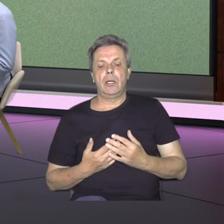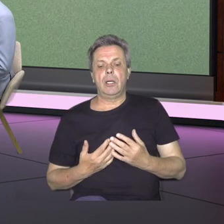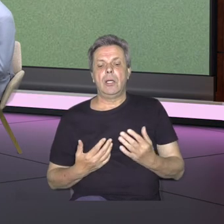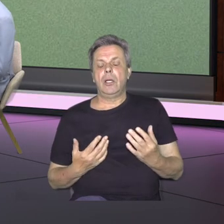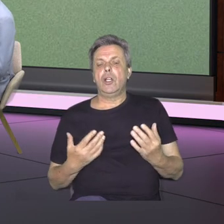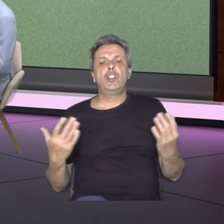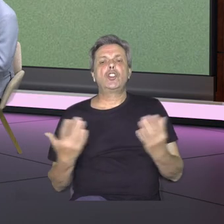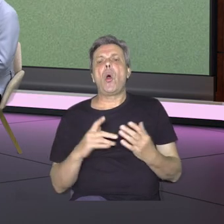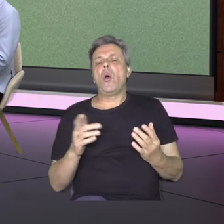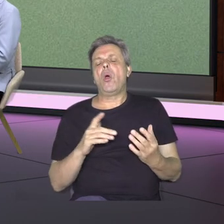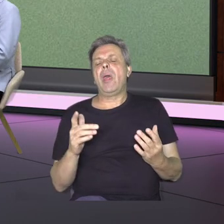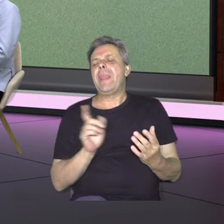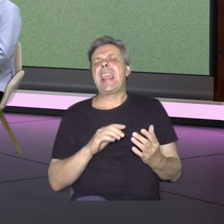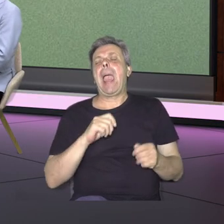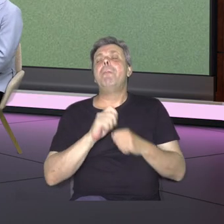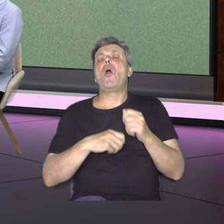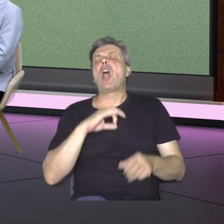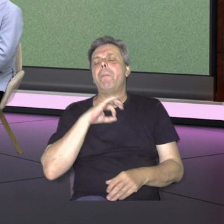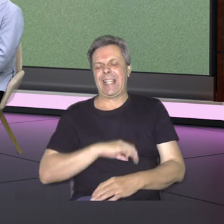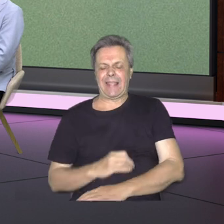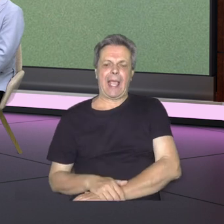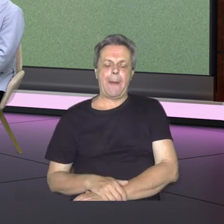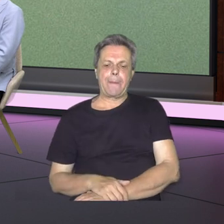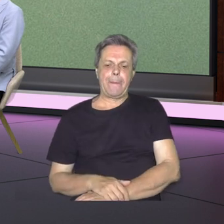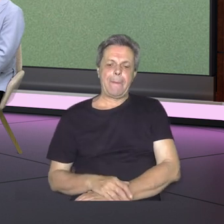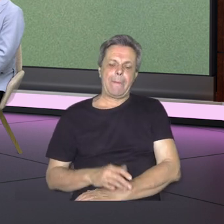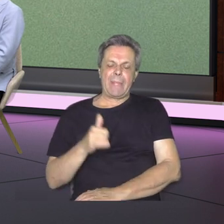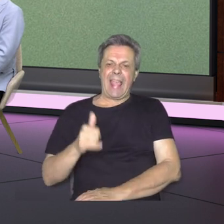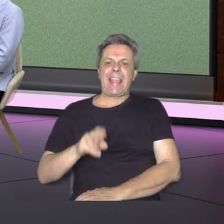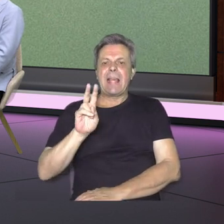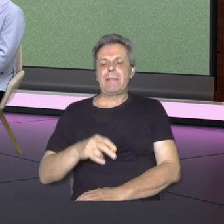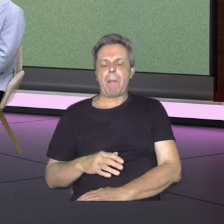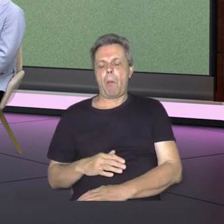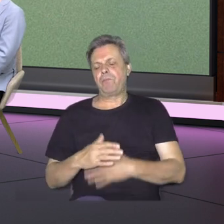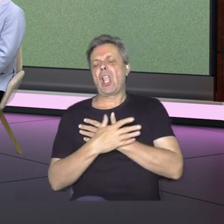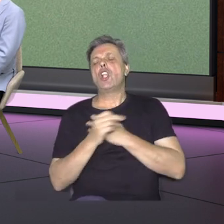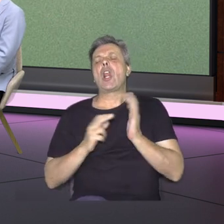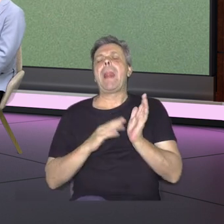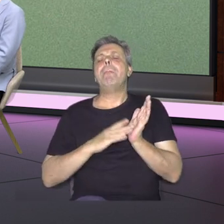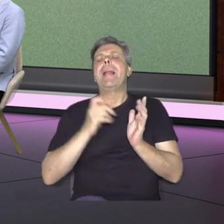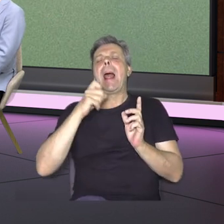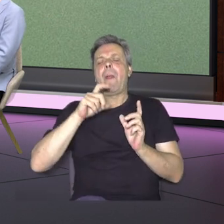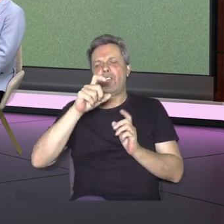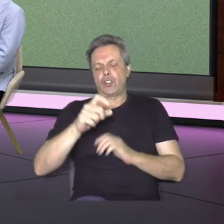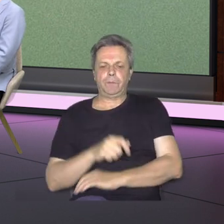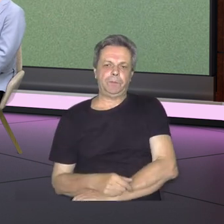posao predsjednika u krajnjem slučaju. Nema potrebe. Da. Imamo danas Zorana Milanovića.